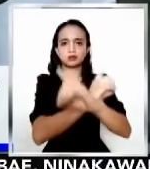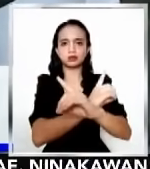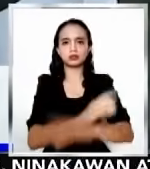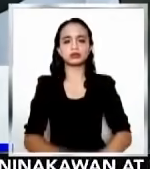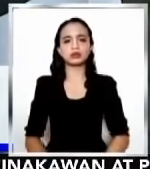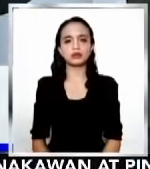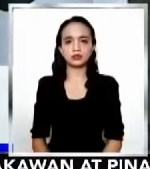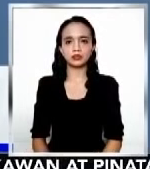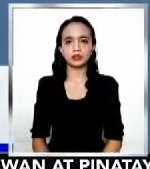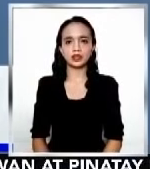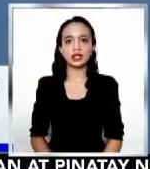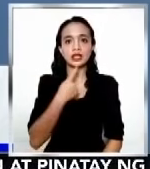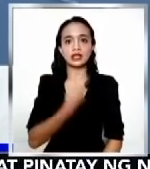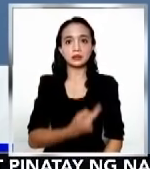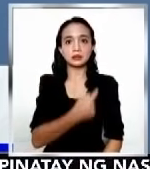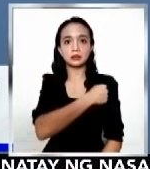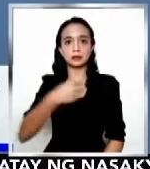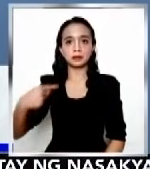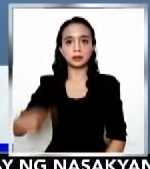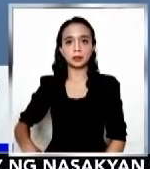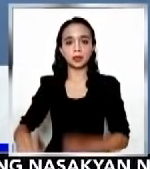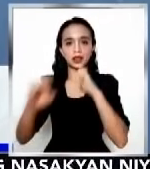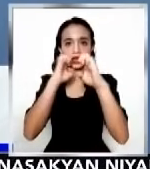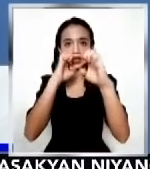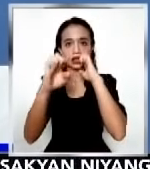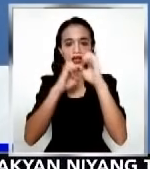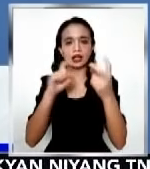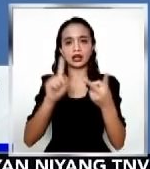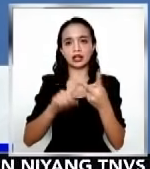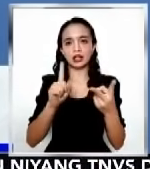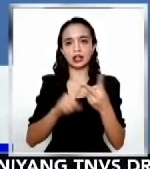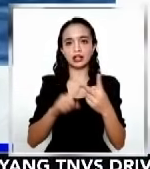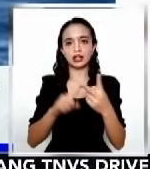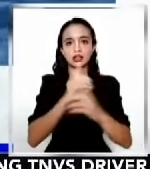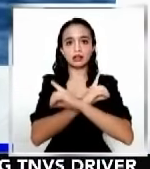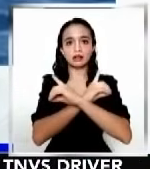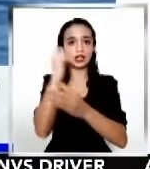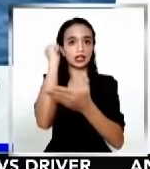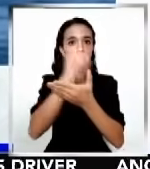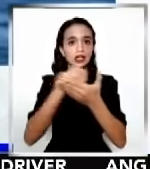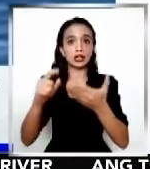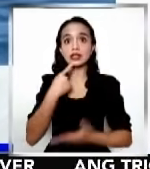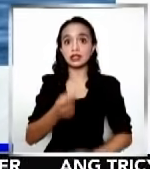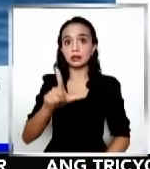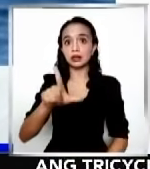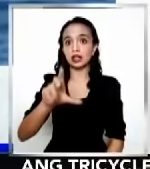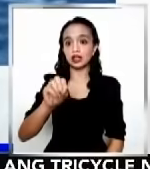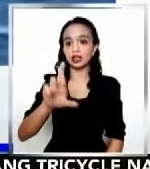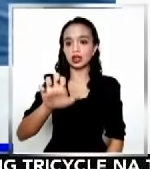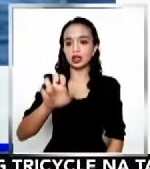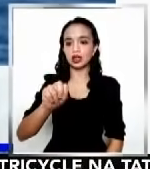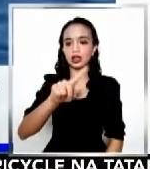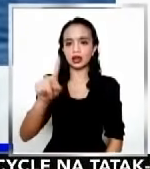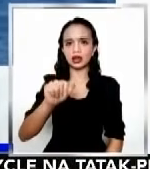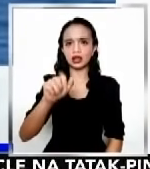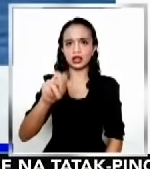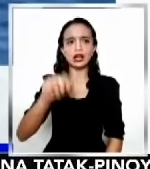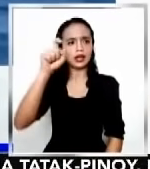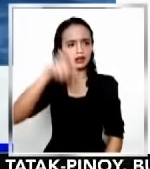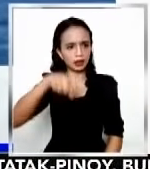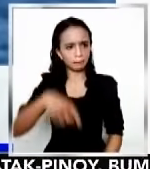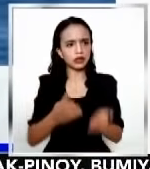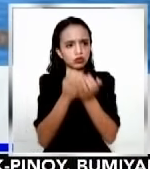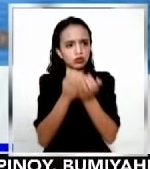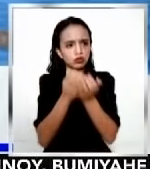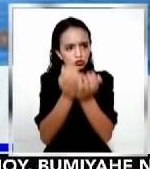Secretary Delfin Lorenzana matapos sabihin ni Lorenzana na dapat umalis na ang mga Chinese vessels sa Julian Felipe Reef na ayon sa